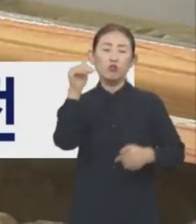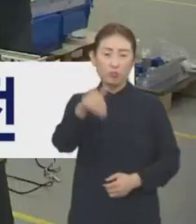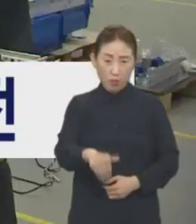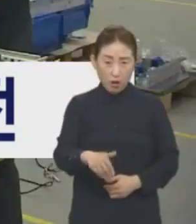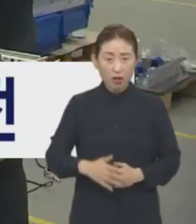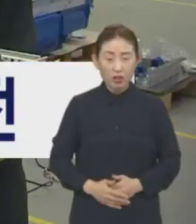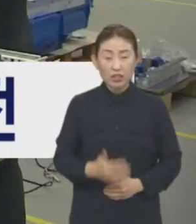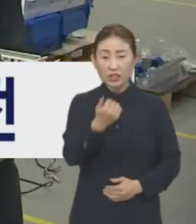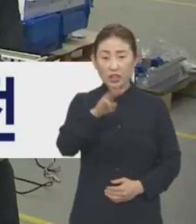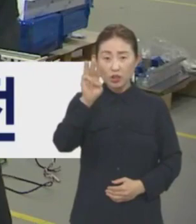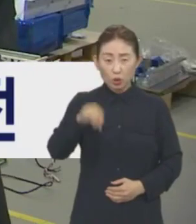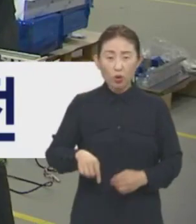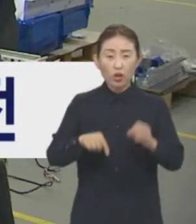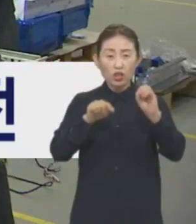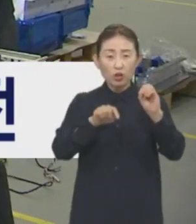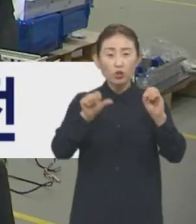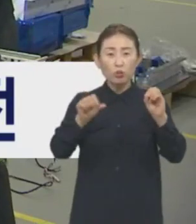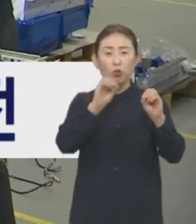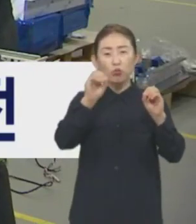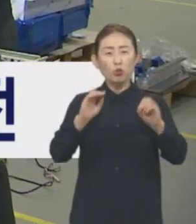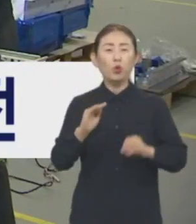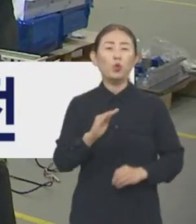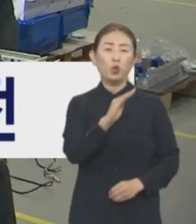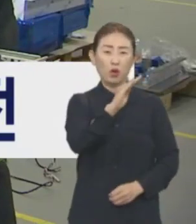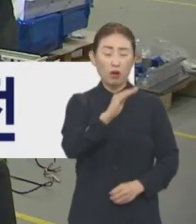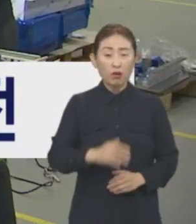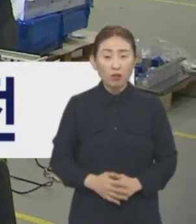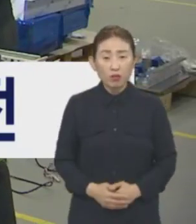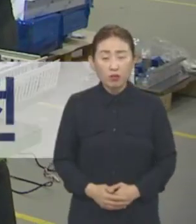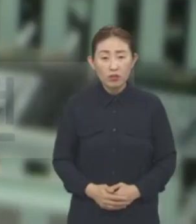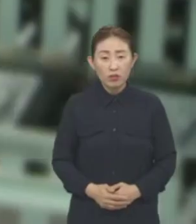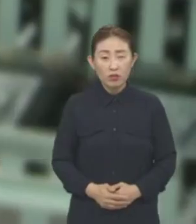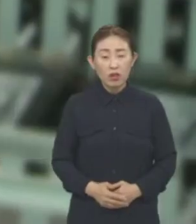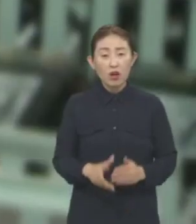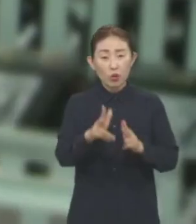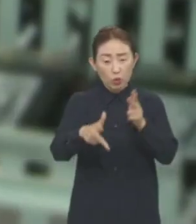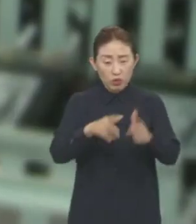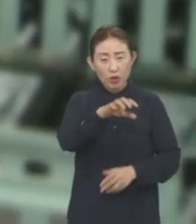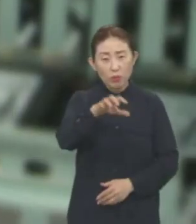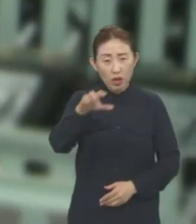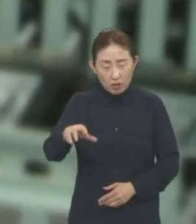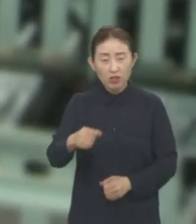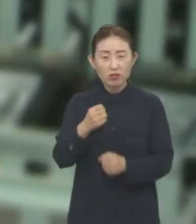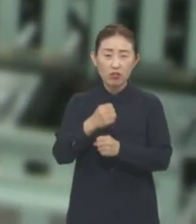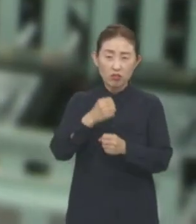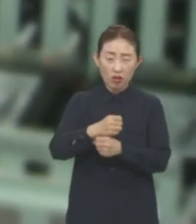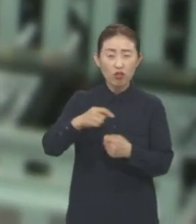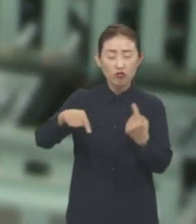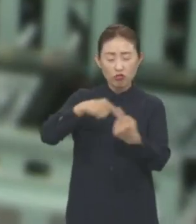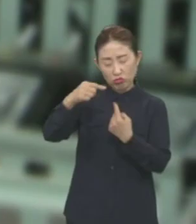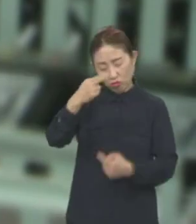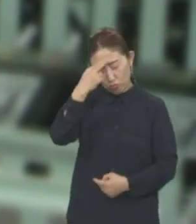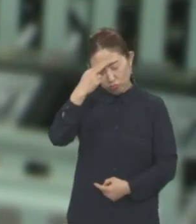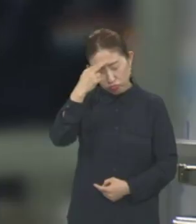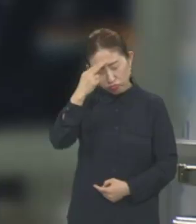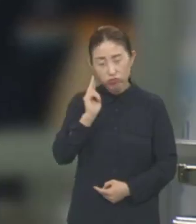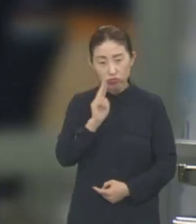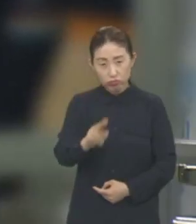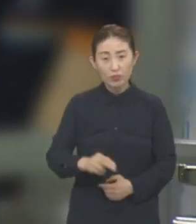하락했고 세종은 0.5% 상승하는 데 그쳐 지역 제조업체들의 생산 감소에 경영난이